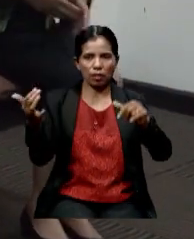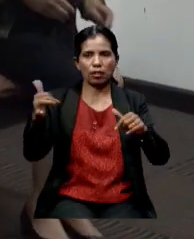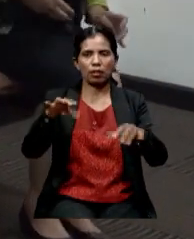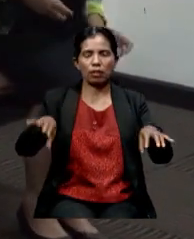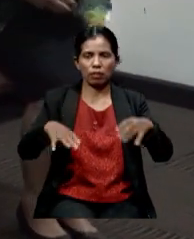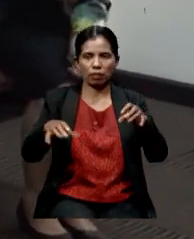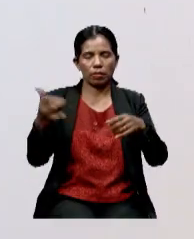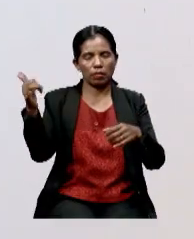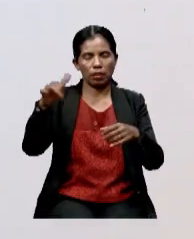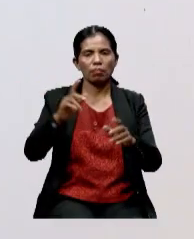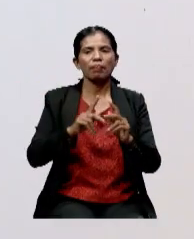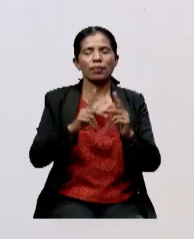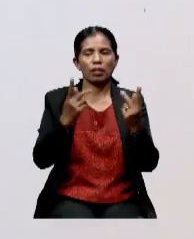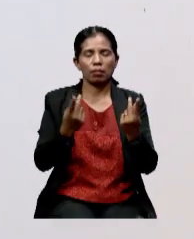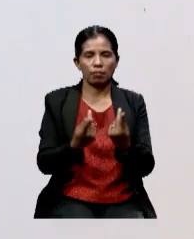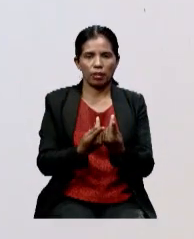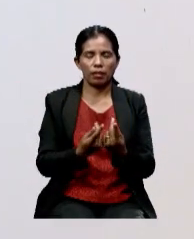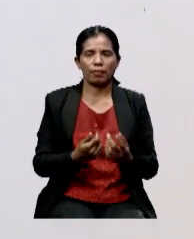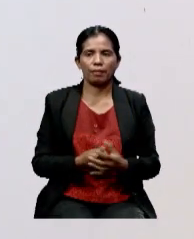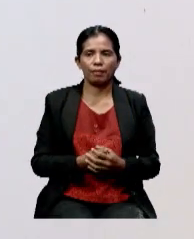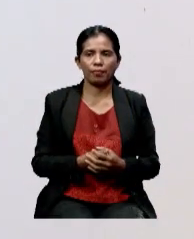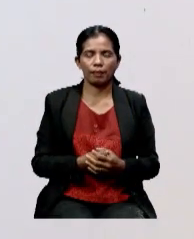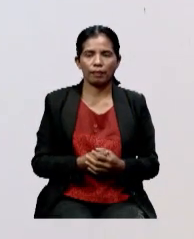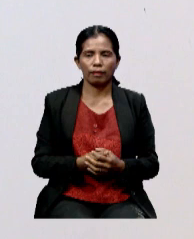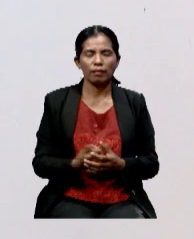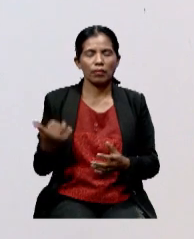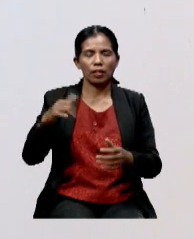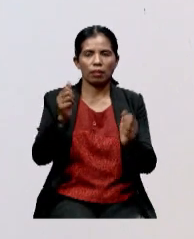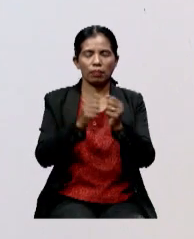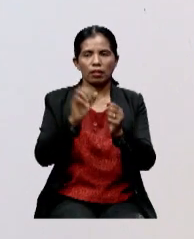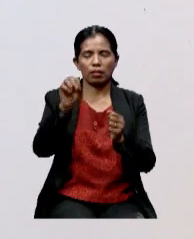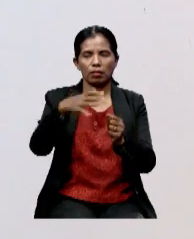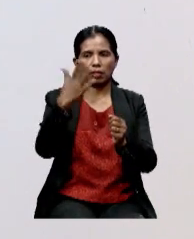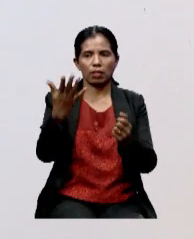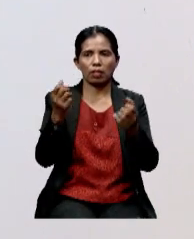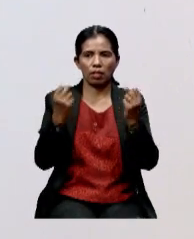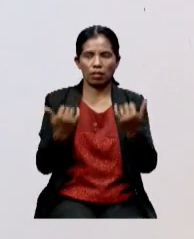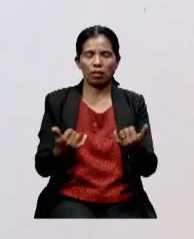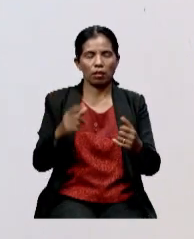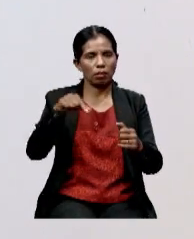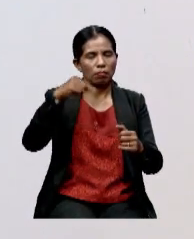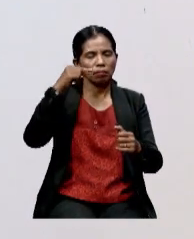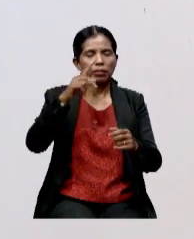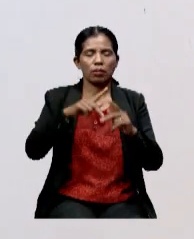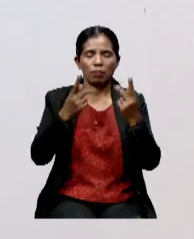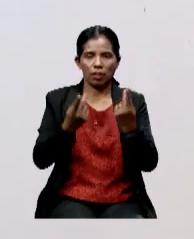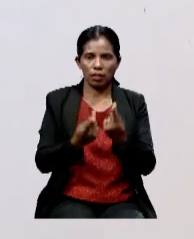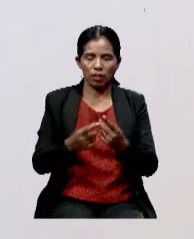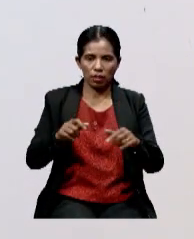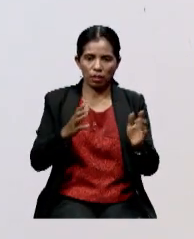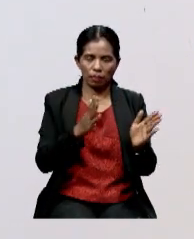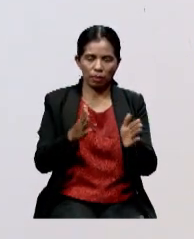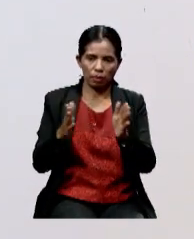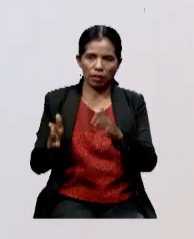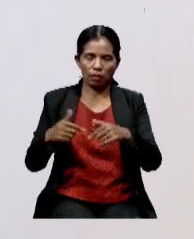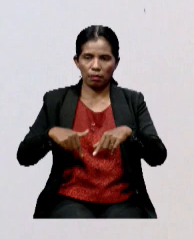sira nia kompanya. Basira na sanulu resin lima nebe mak agora kompanyia ne sei prepara para atuba Timor Leste. Sira